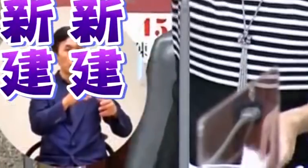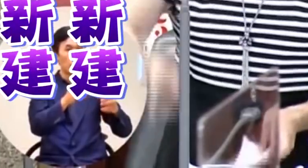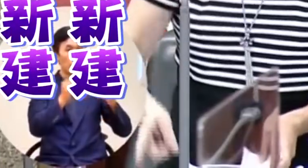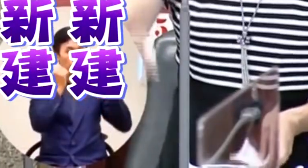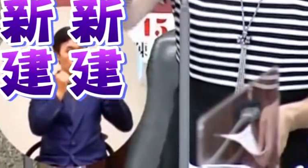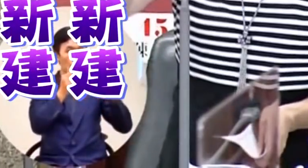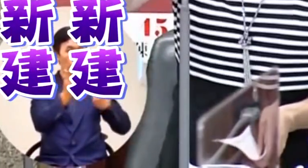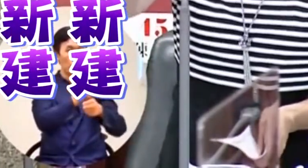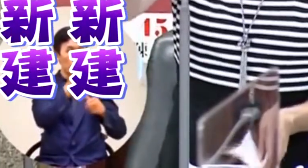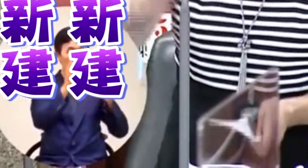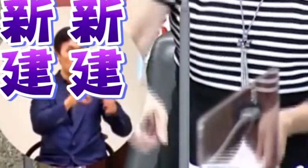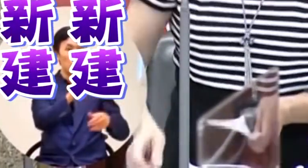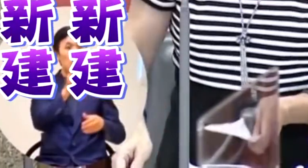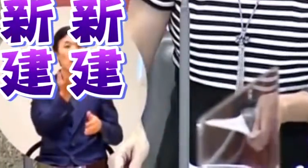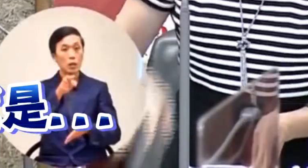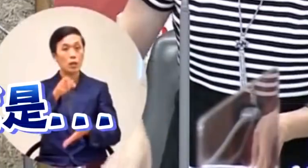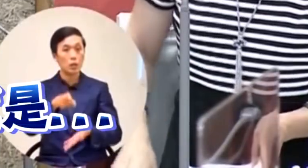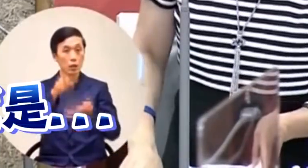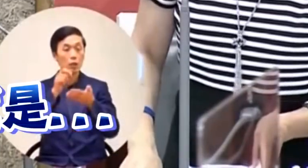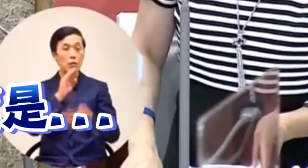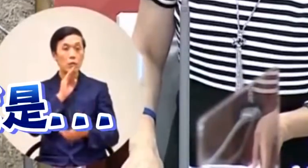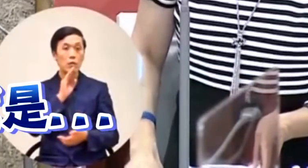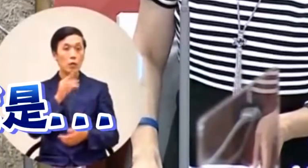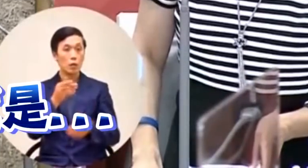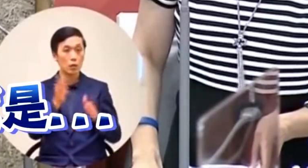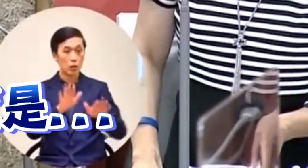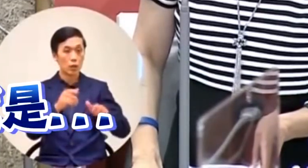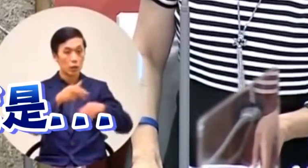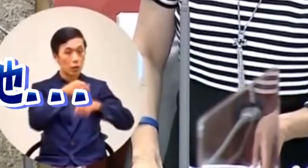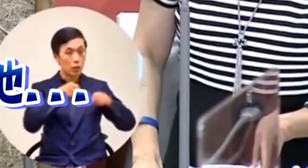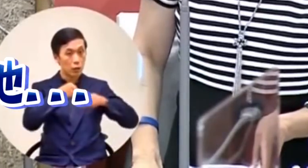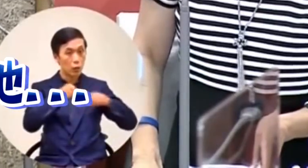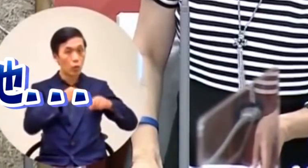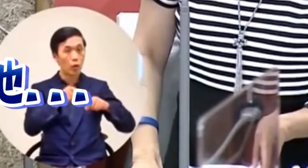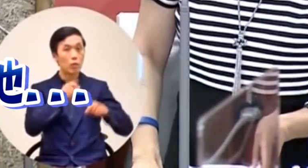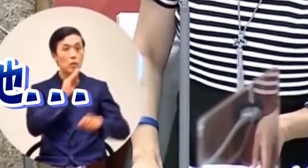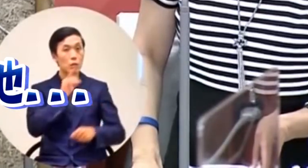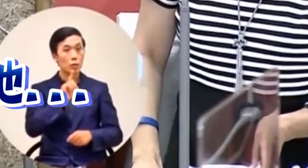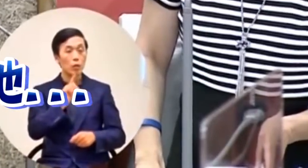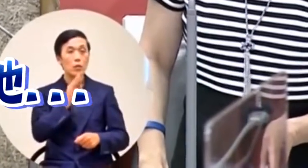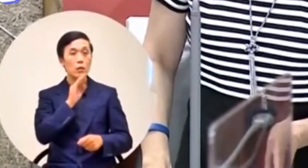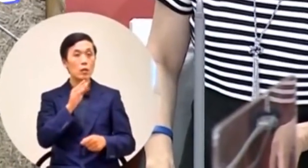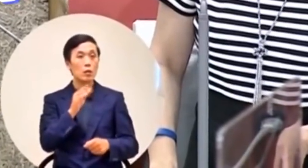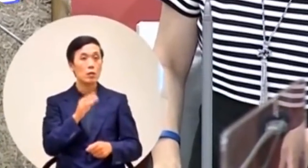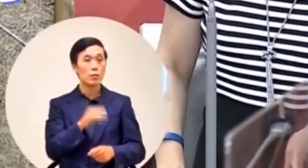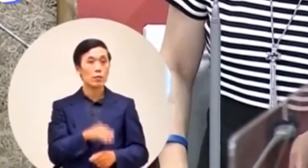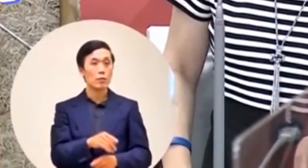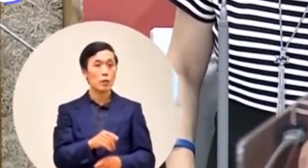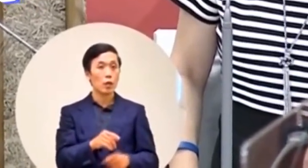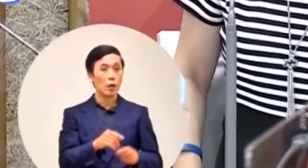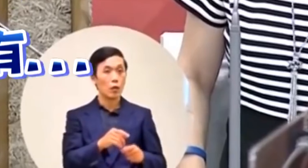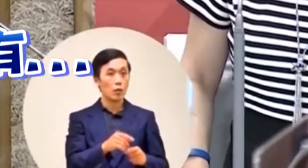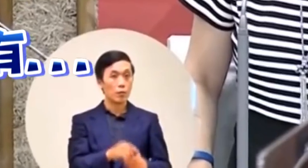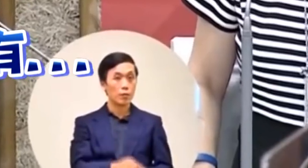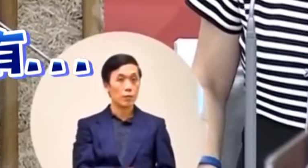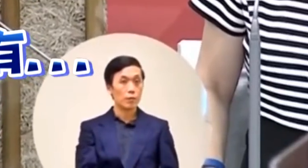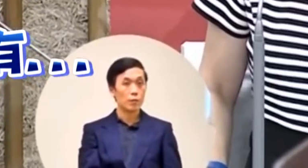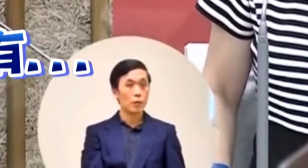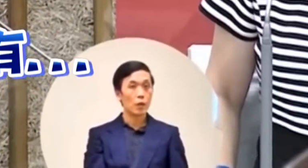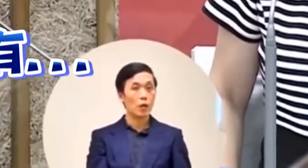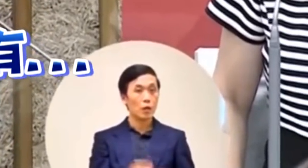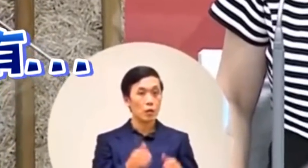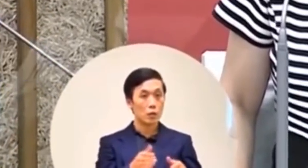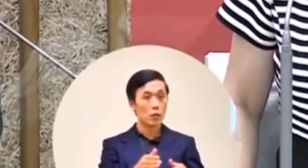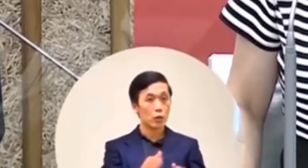说没有新建，现在又说新建。 但是目前还在规划的，就是也是当地的这个就是正好